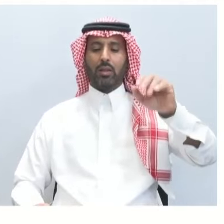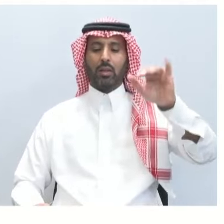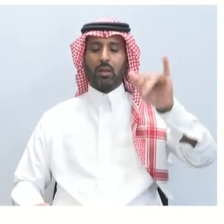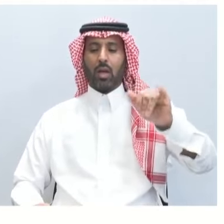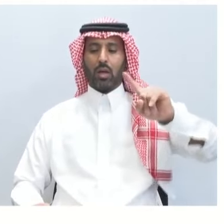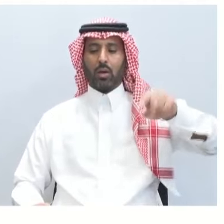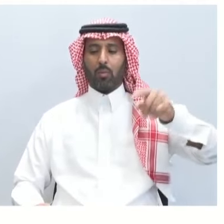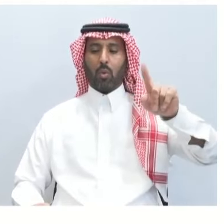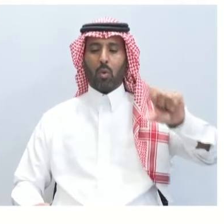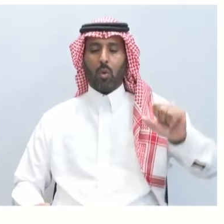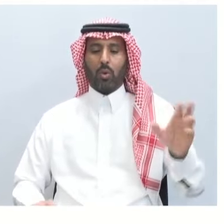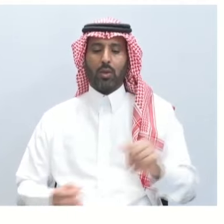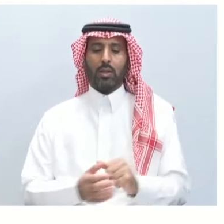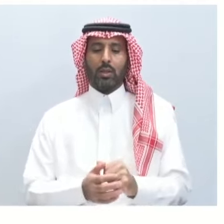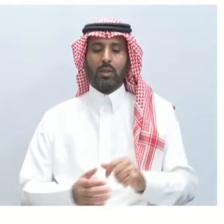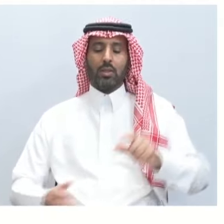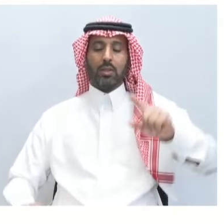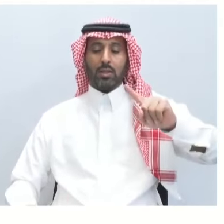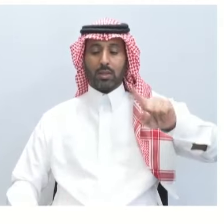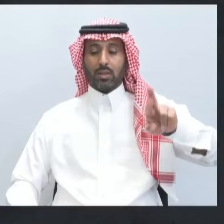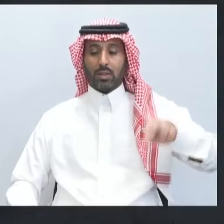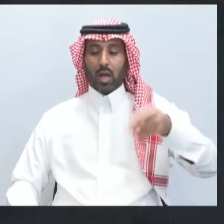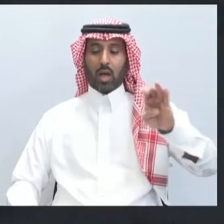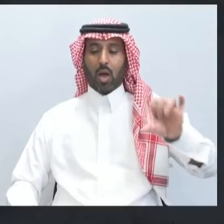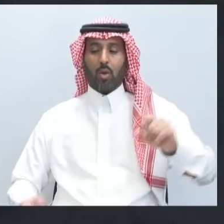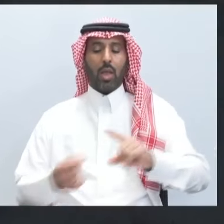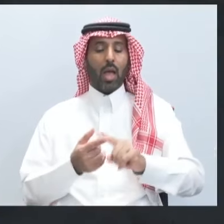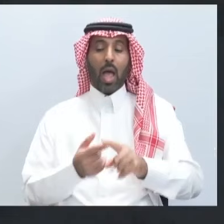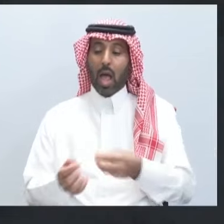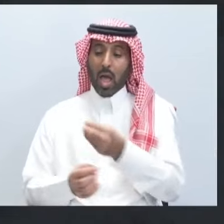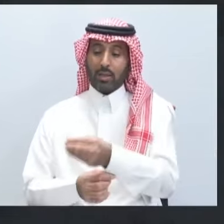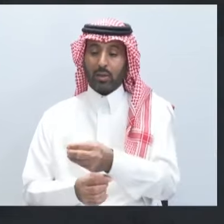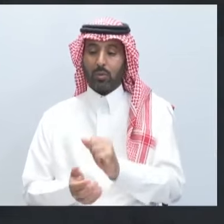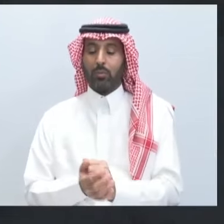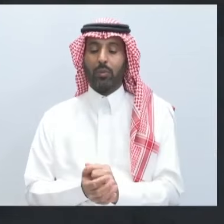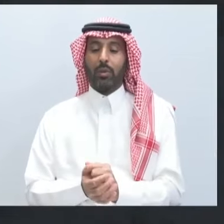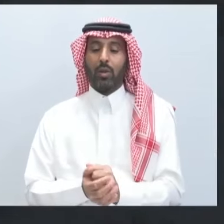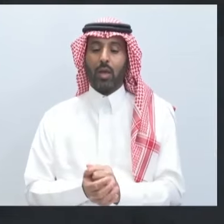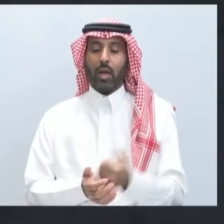بالكلمه الاولى ما معنى كلمه اتيتم ما معنى كلمه